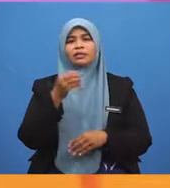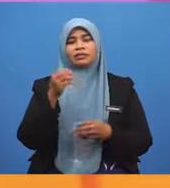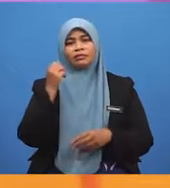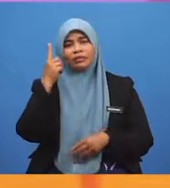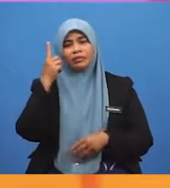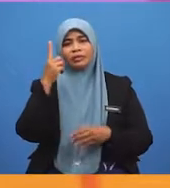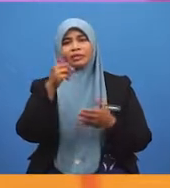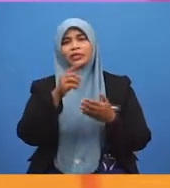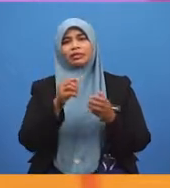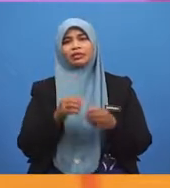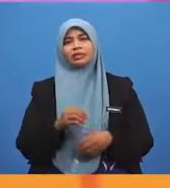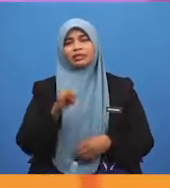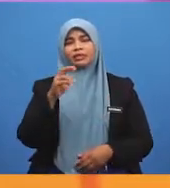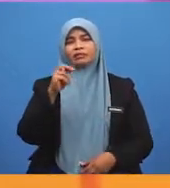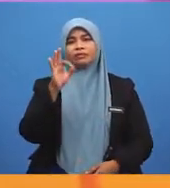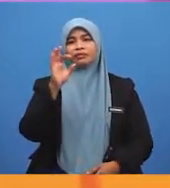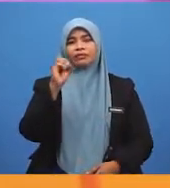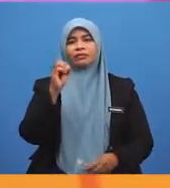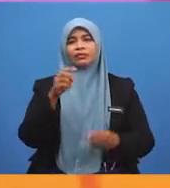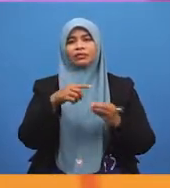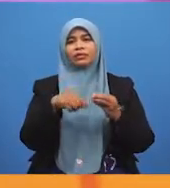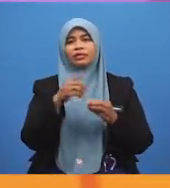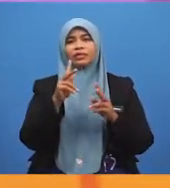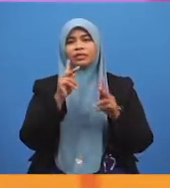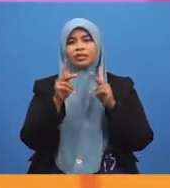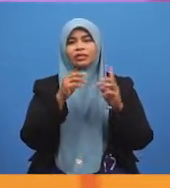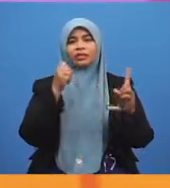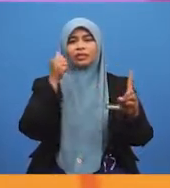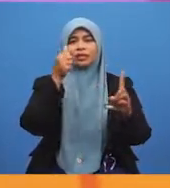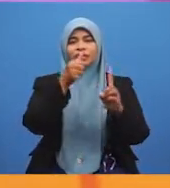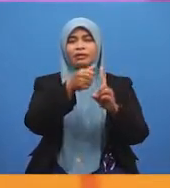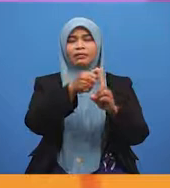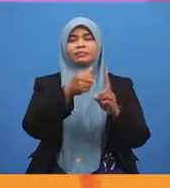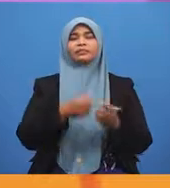terlebih dahulu info tentang kata arah.